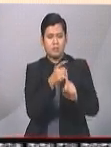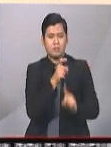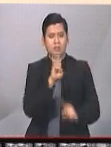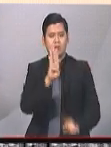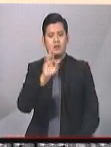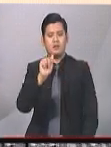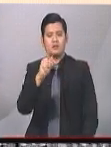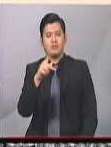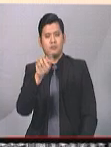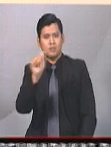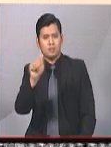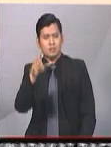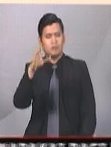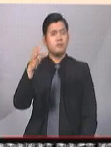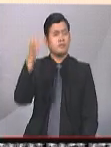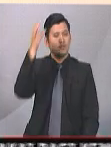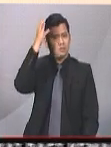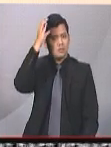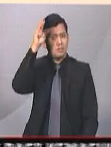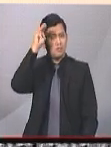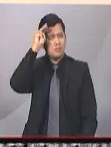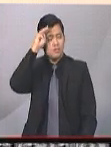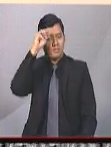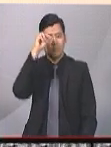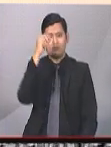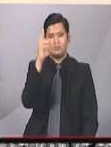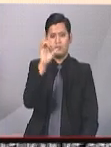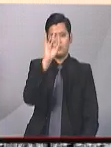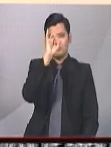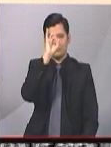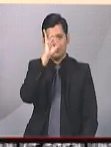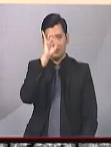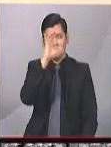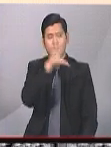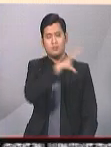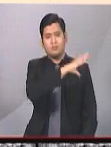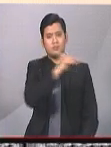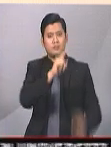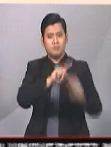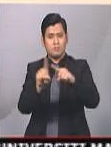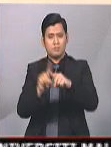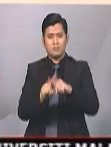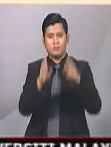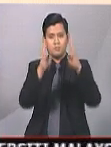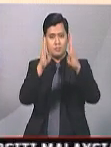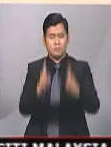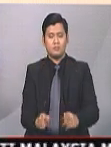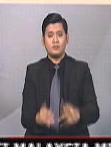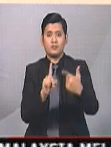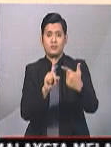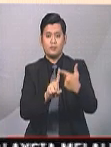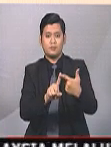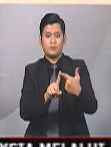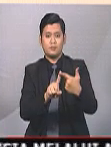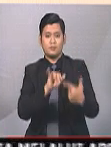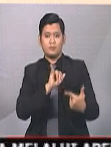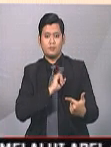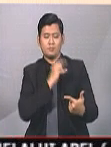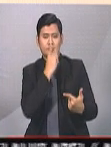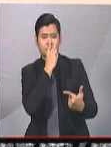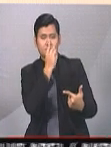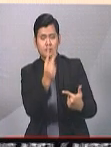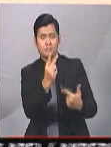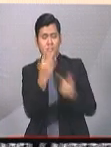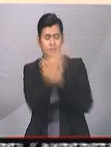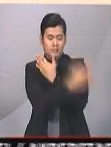Chinese, Indian, Melayu dan sebagainya. Dan yang kedua, saya melihat mereka melihat